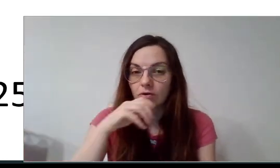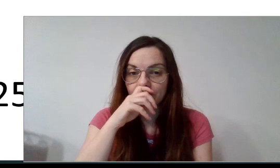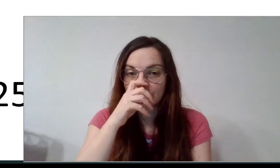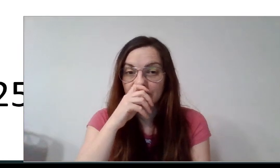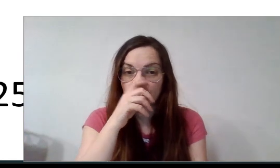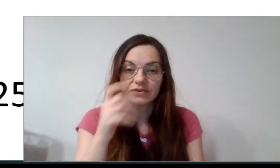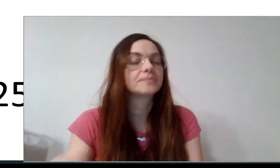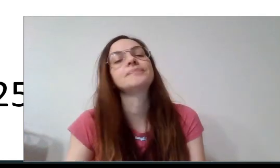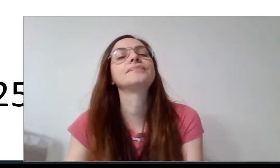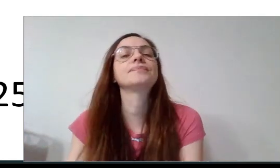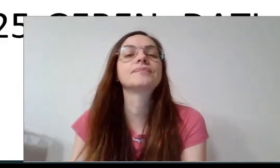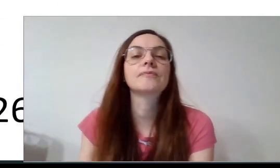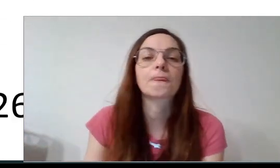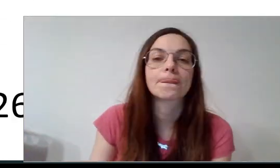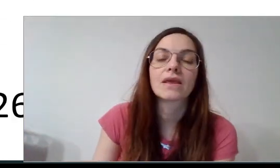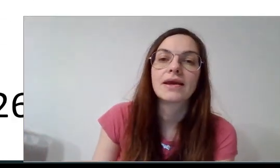Ko živi ovdje?